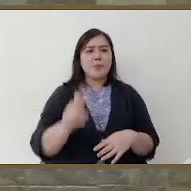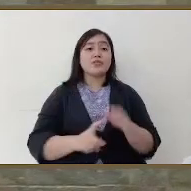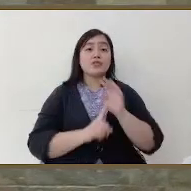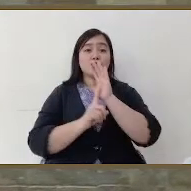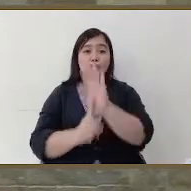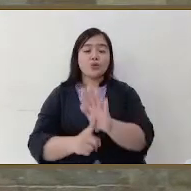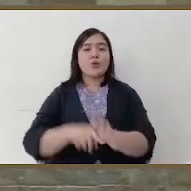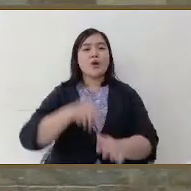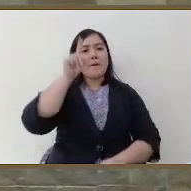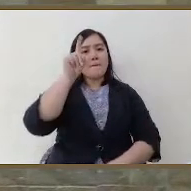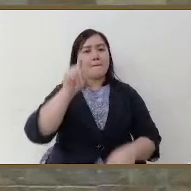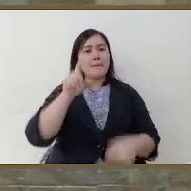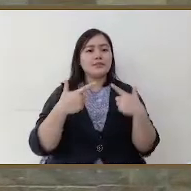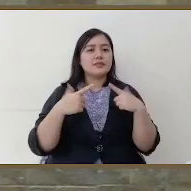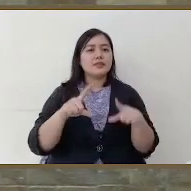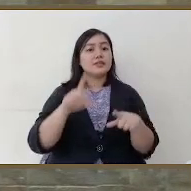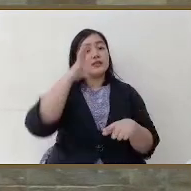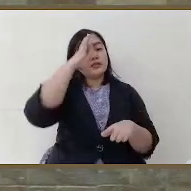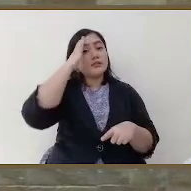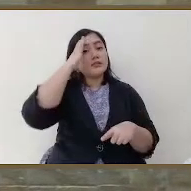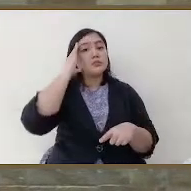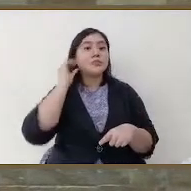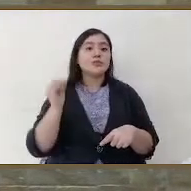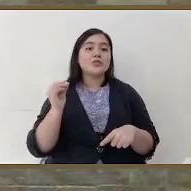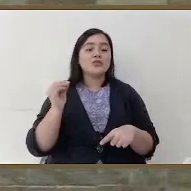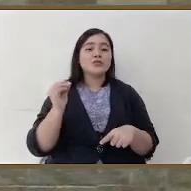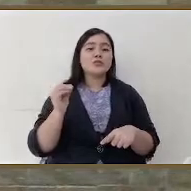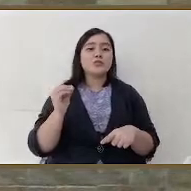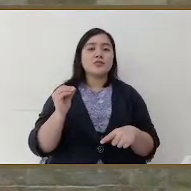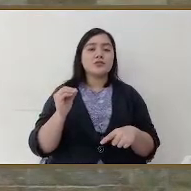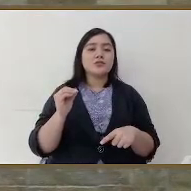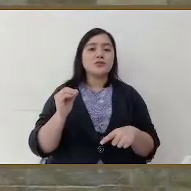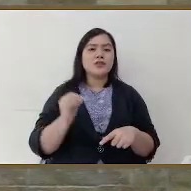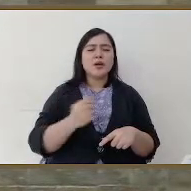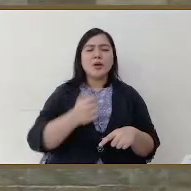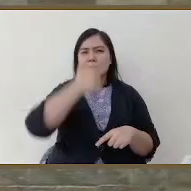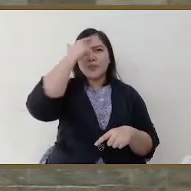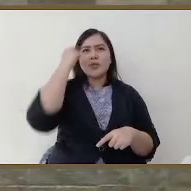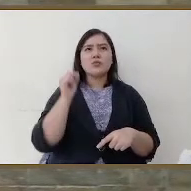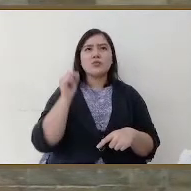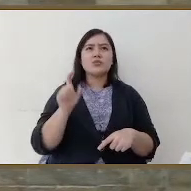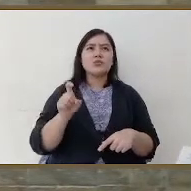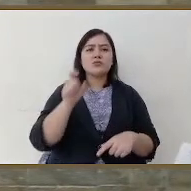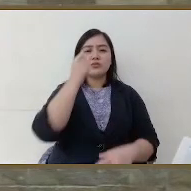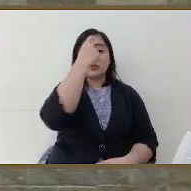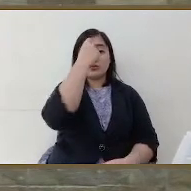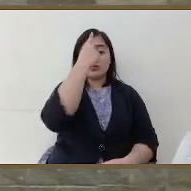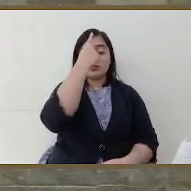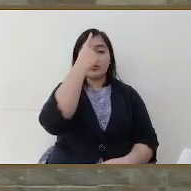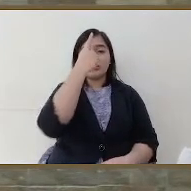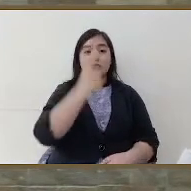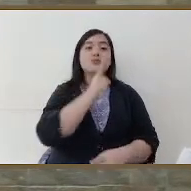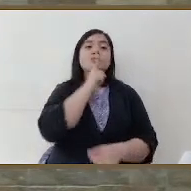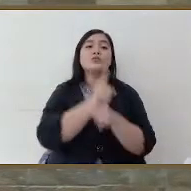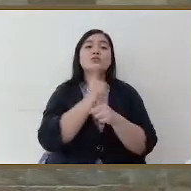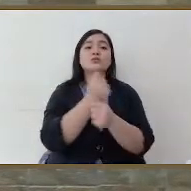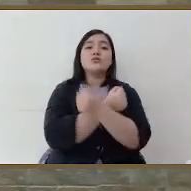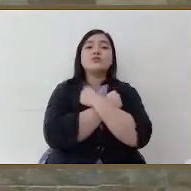na ipakilala ang Diyos sa ating asawa, sapagkat kailangan natin maunawaan. Kailangan maunawaan ng asawa natin ang totoong love.